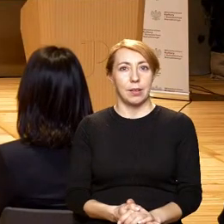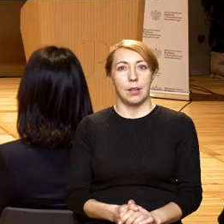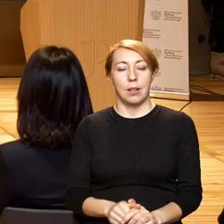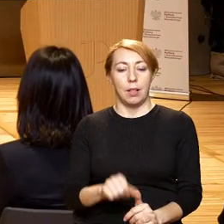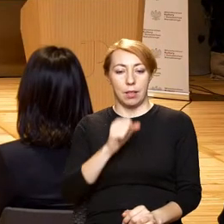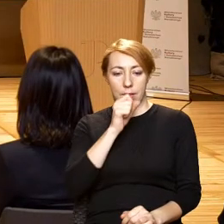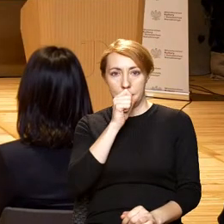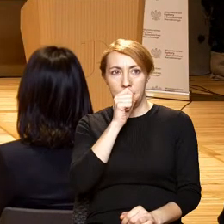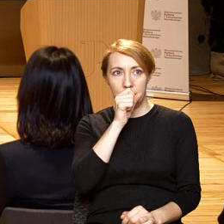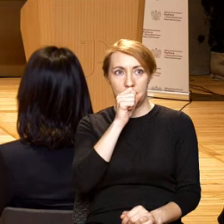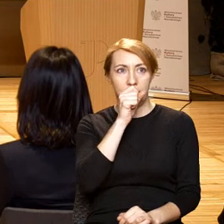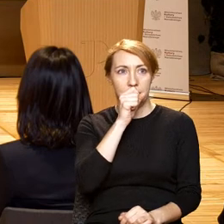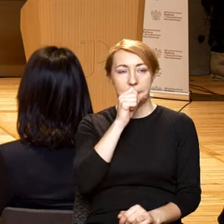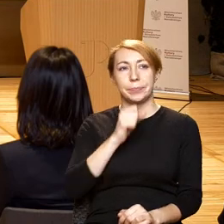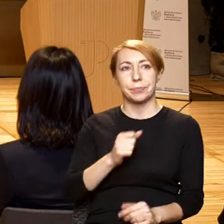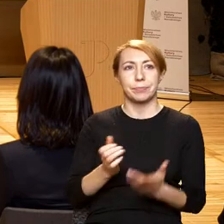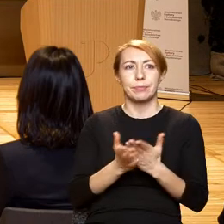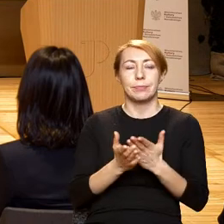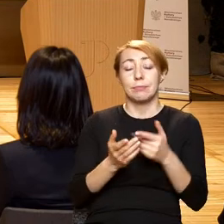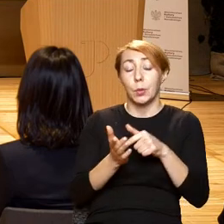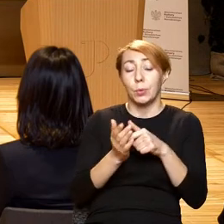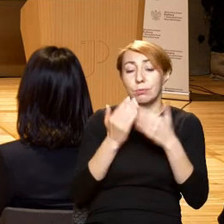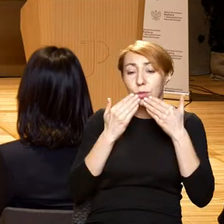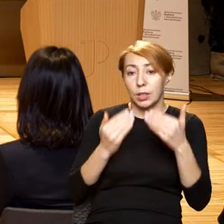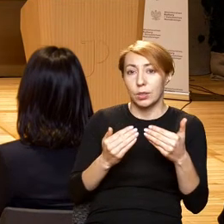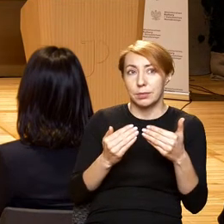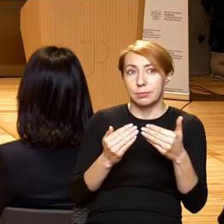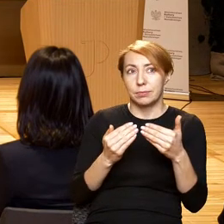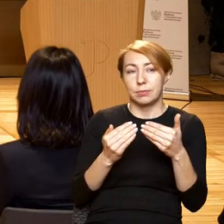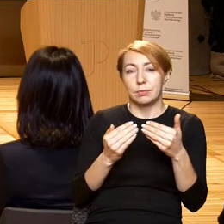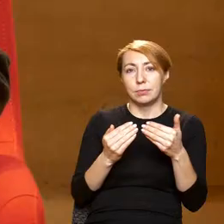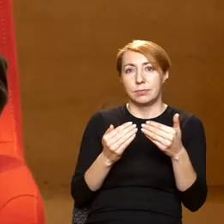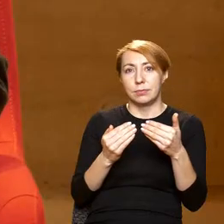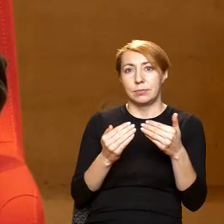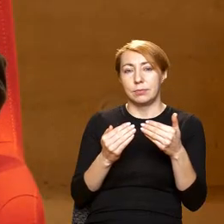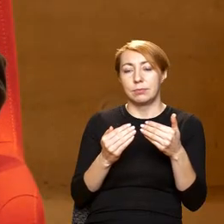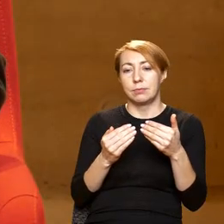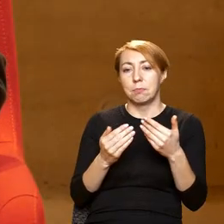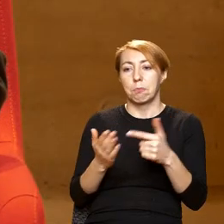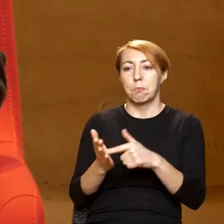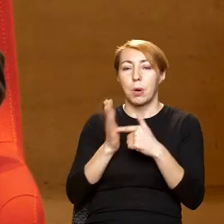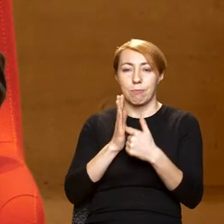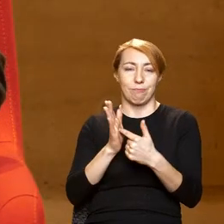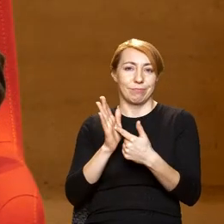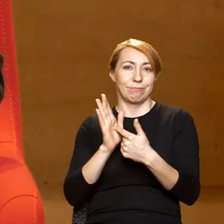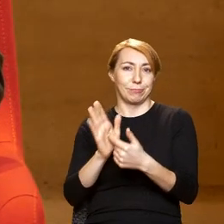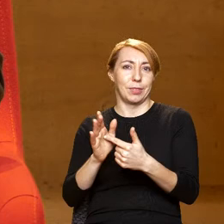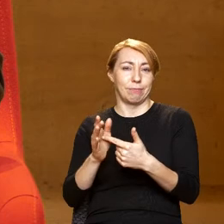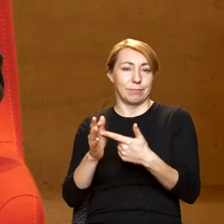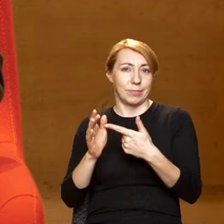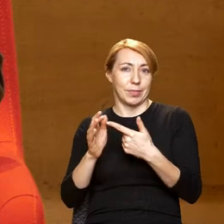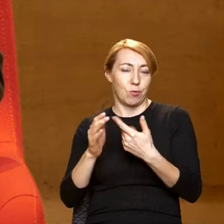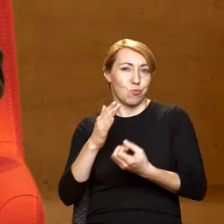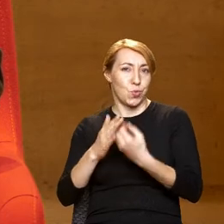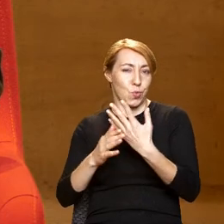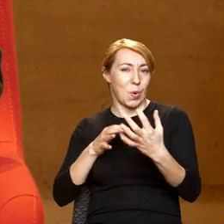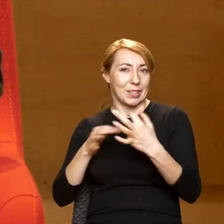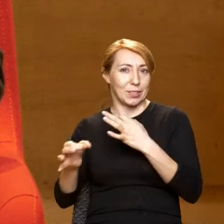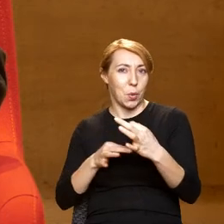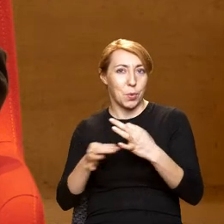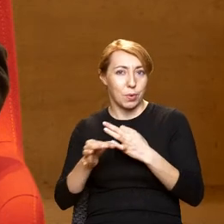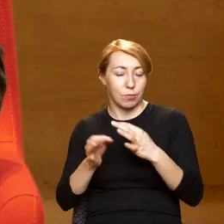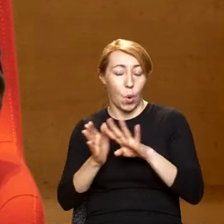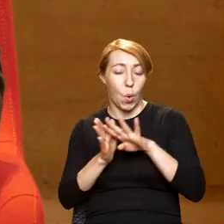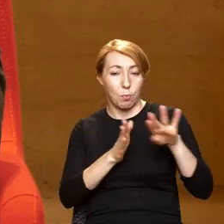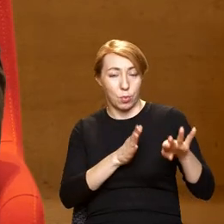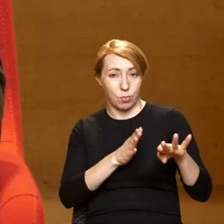chcę specjalnie się nad tym zatrzymywać. No, dzięki temu otrzymujemy takie świadectwo historyczne, źródło historyczne, które